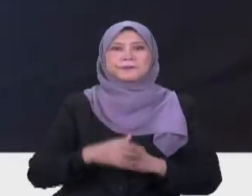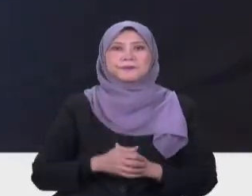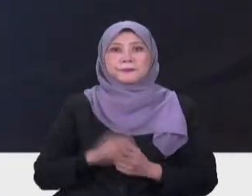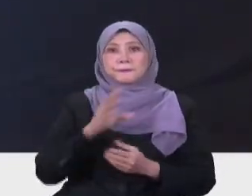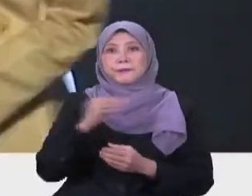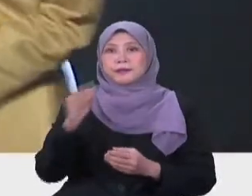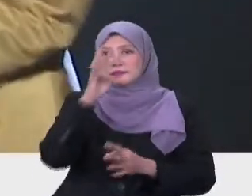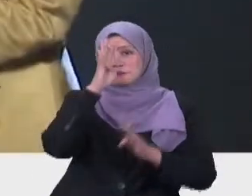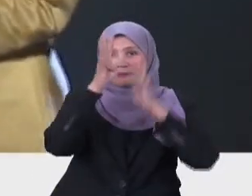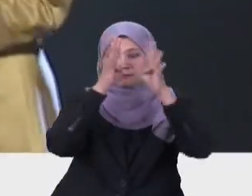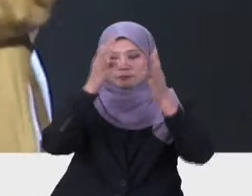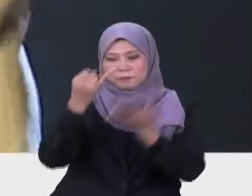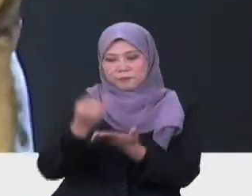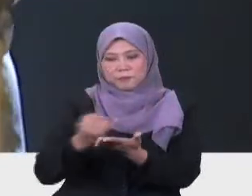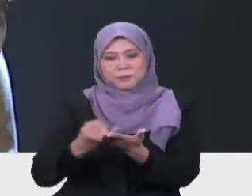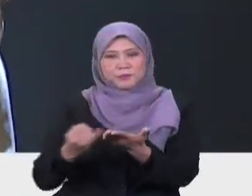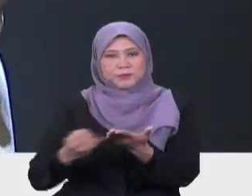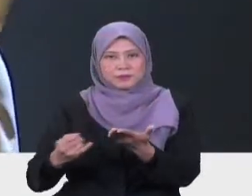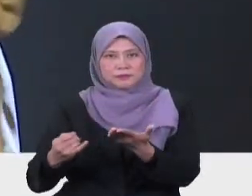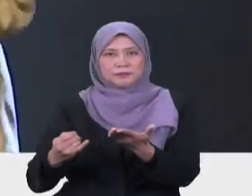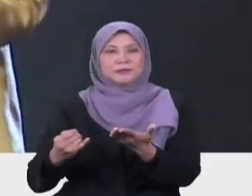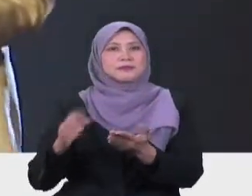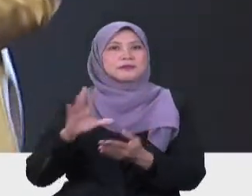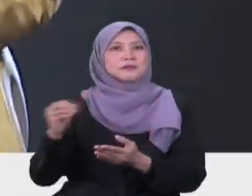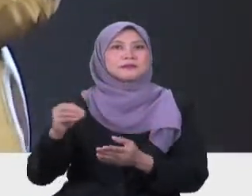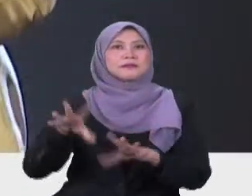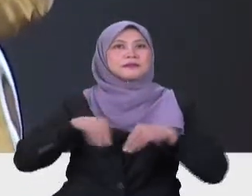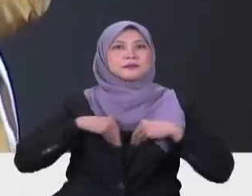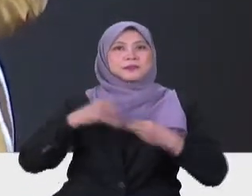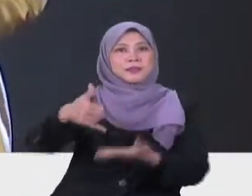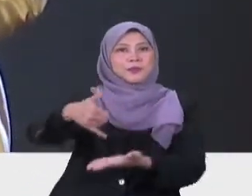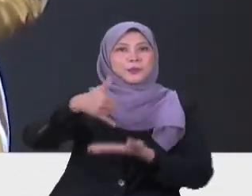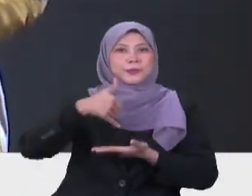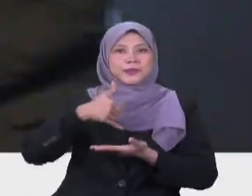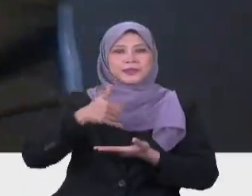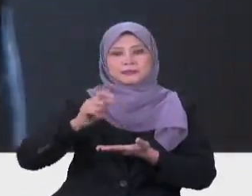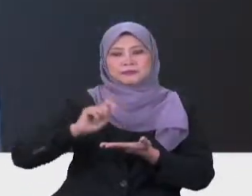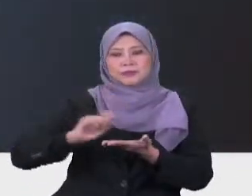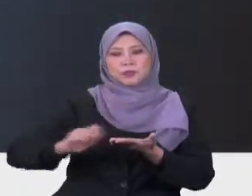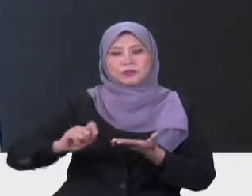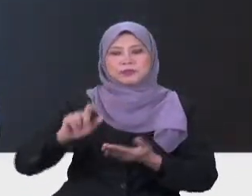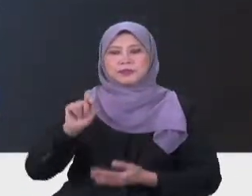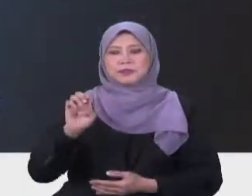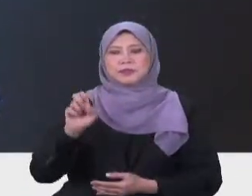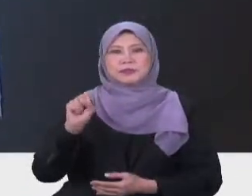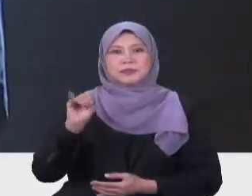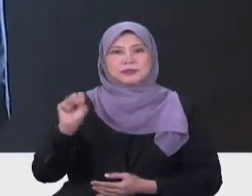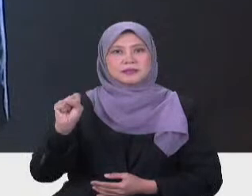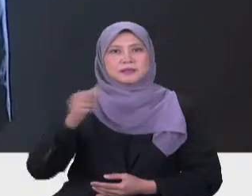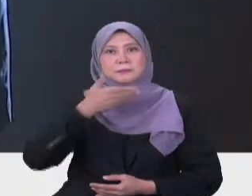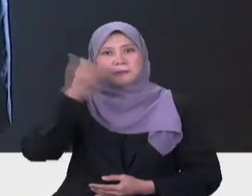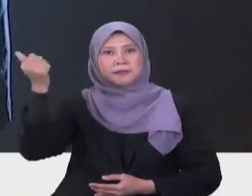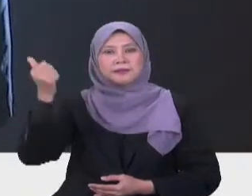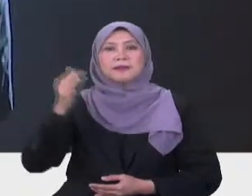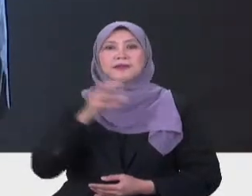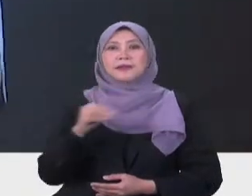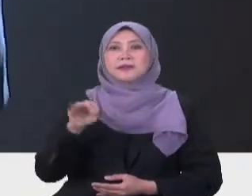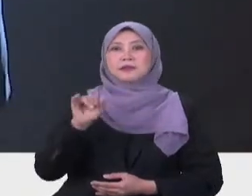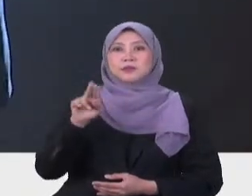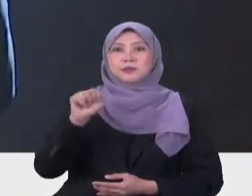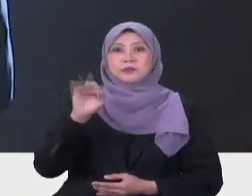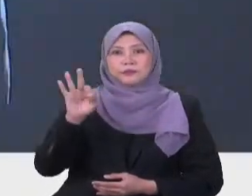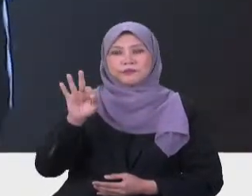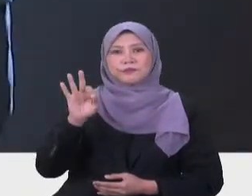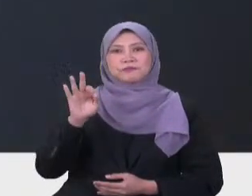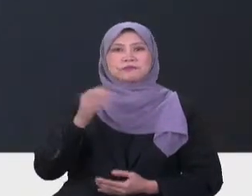penulisan ruzze rayati Alim dinobatkan penerima Anugerah tesis terbaik merekalah Muhammad Muhammad Yusuf penerima